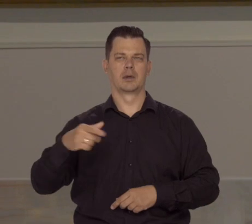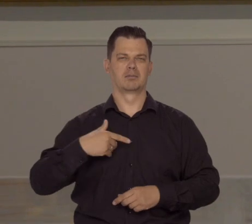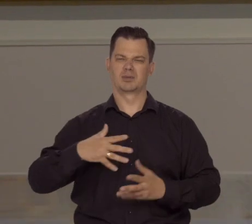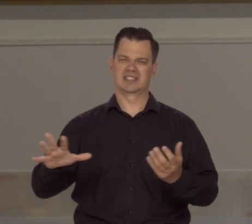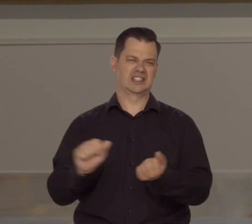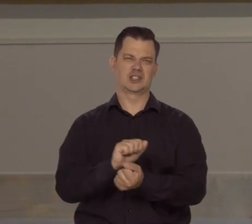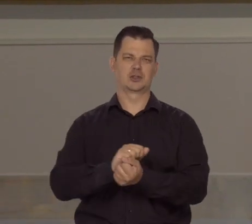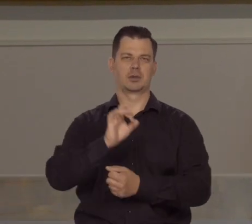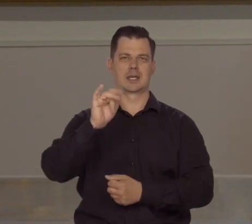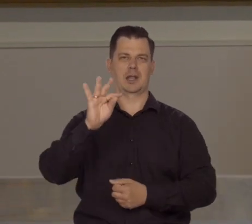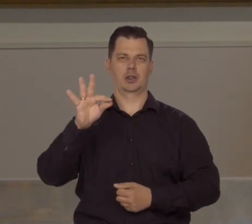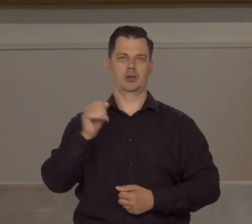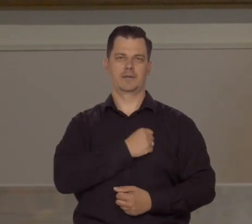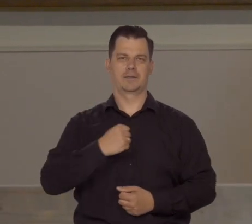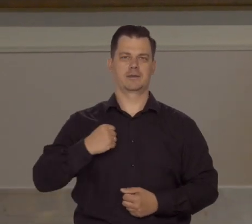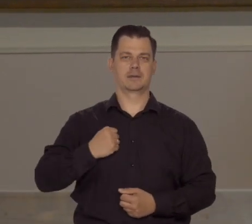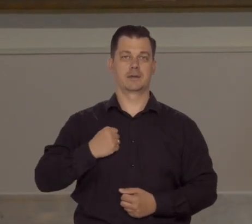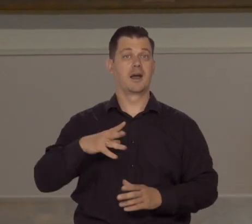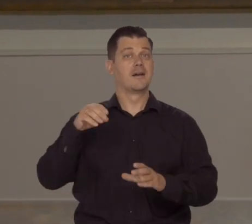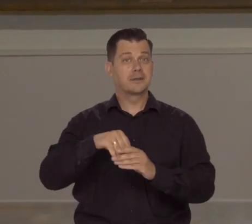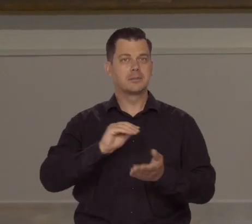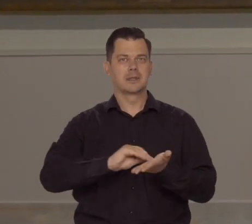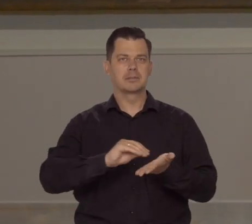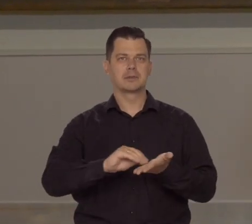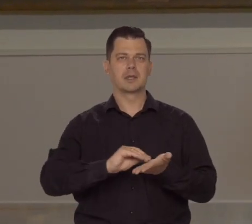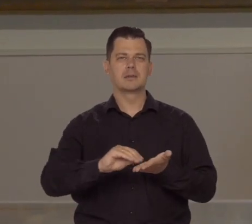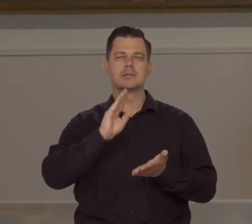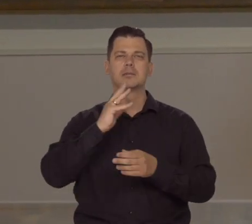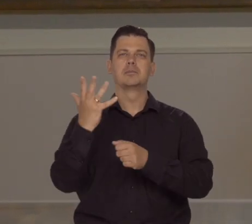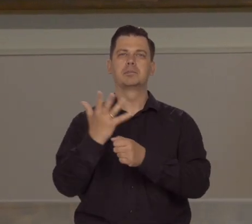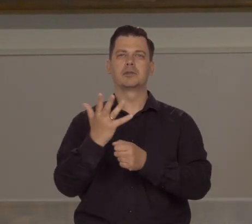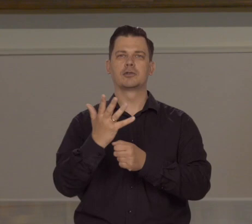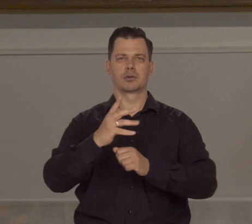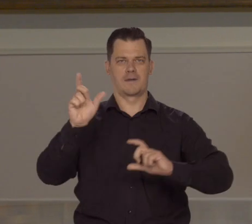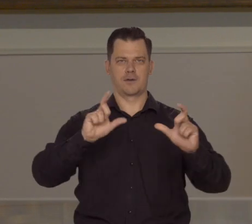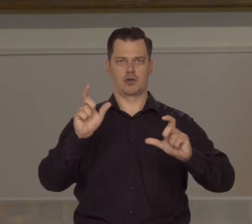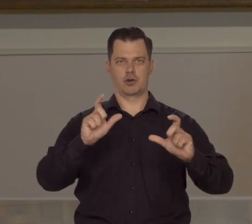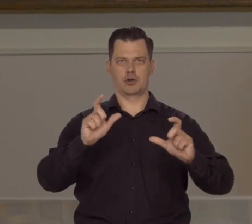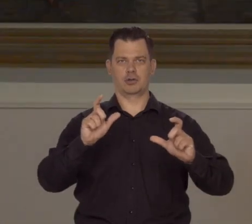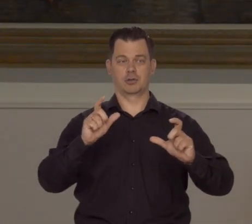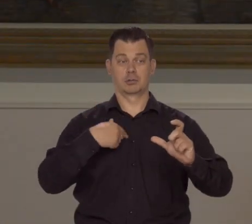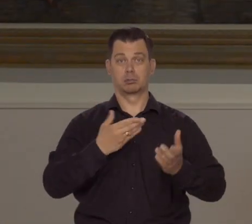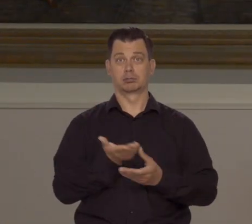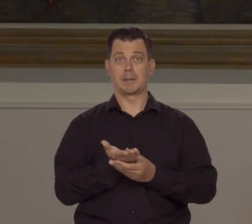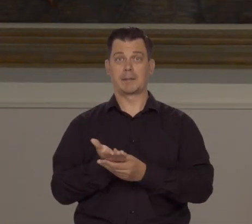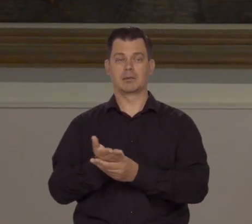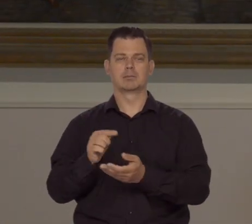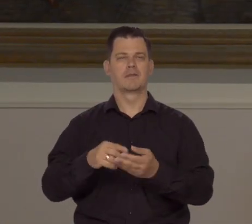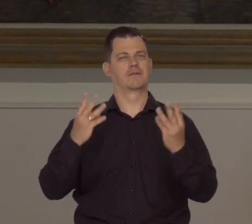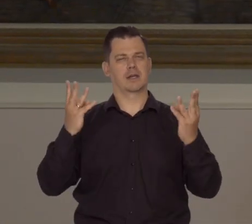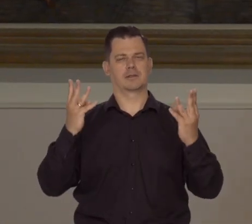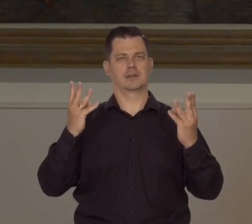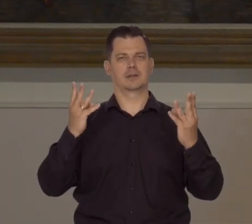z likwidacji getta warszawskiego, który zawierał także ponad 50 zdjęć. One okazały